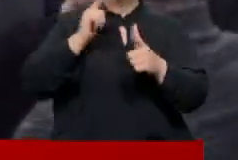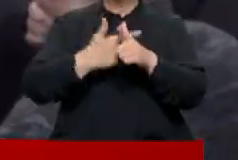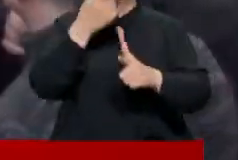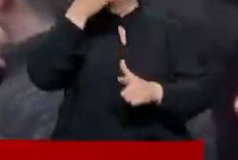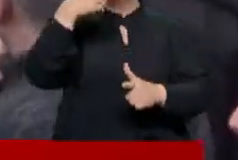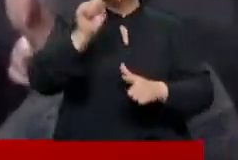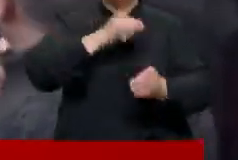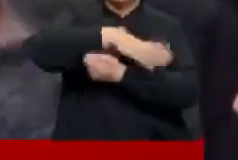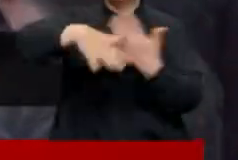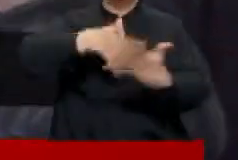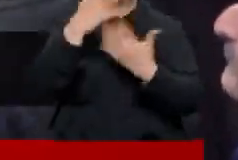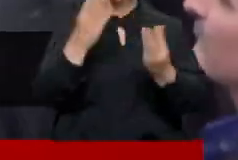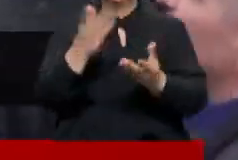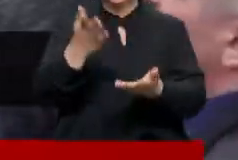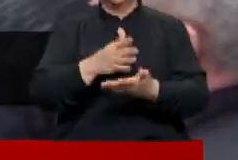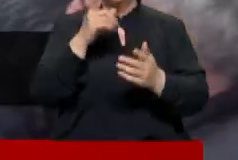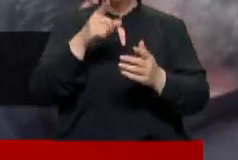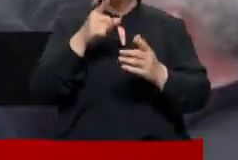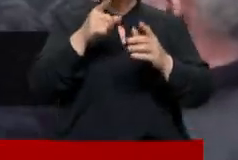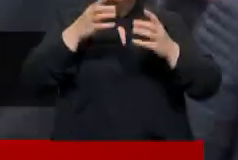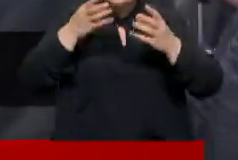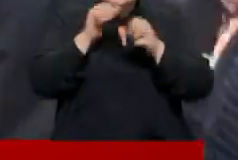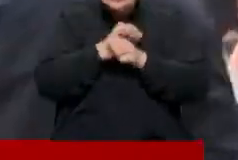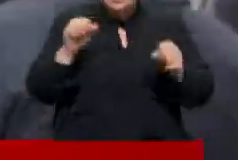izin vermeyince arbede yaşandı. Ama bu kartlarını